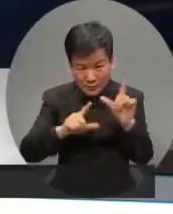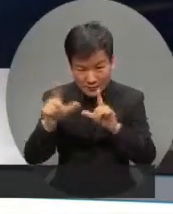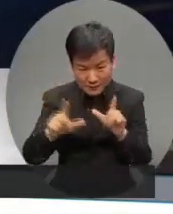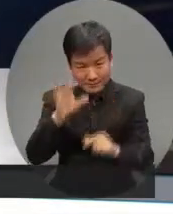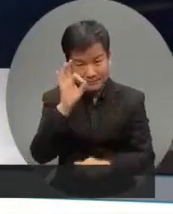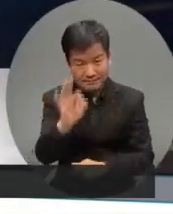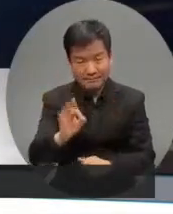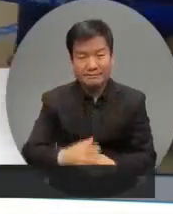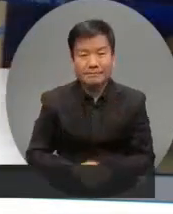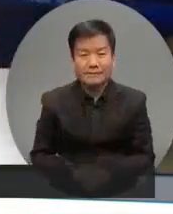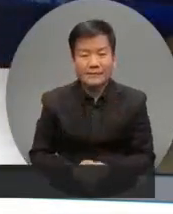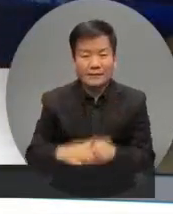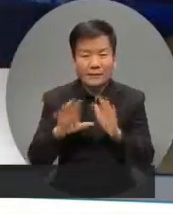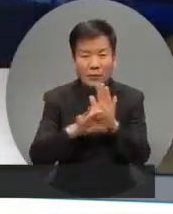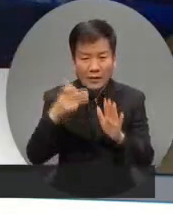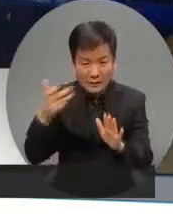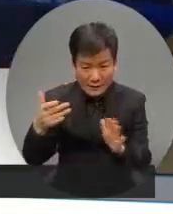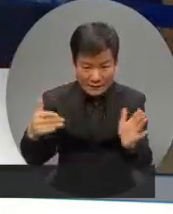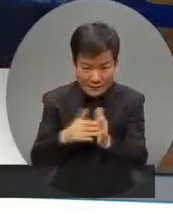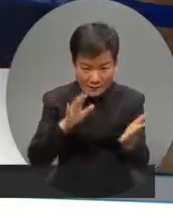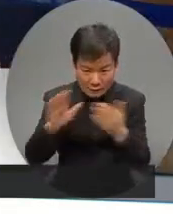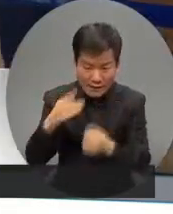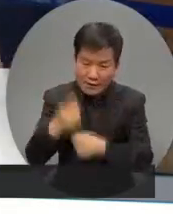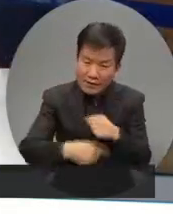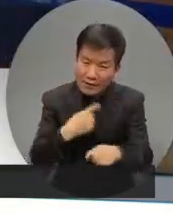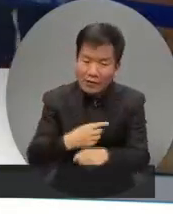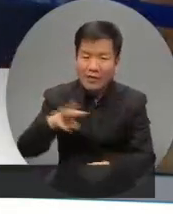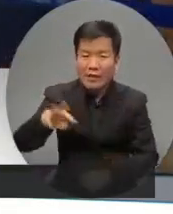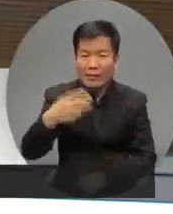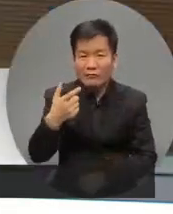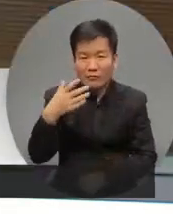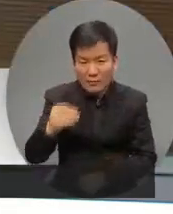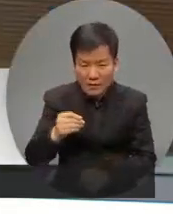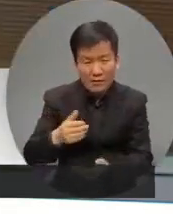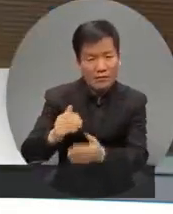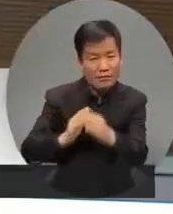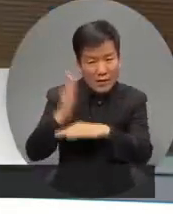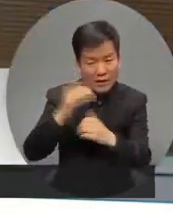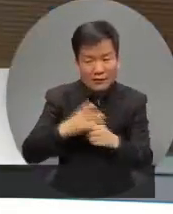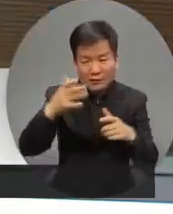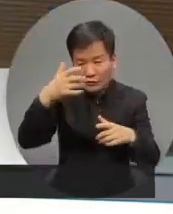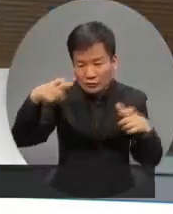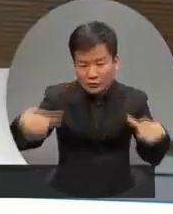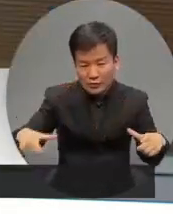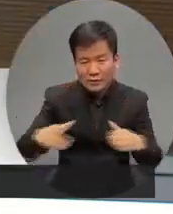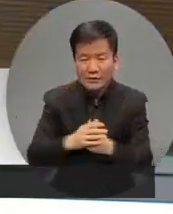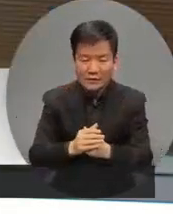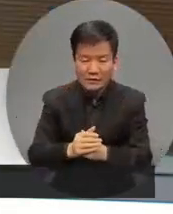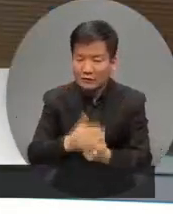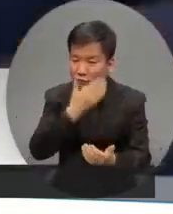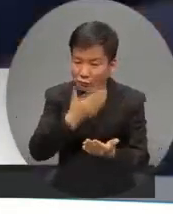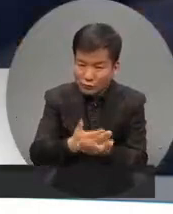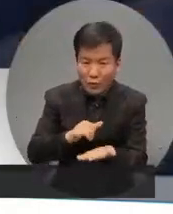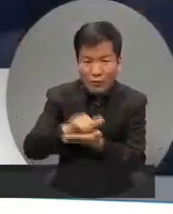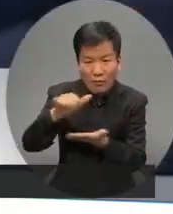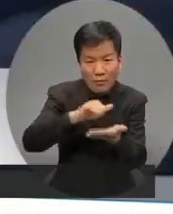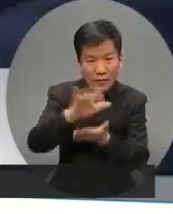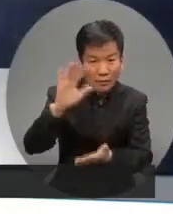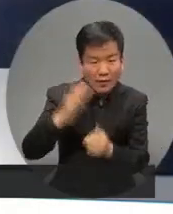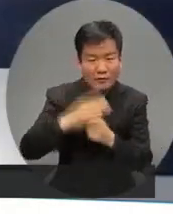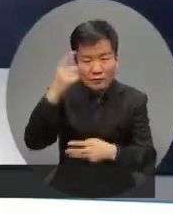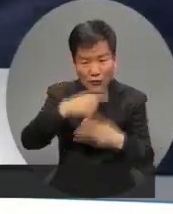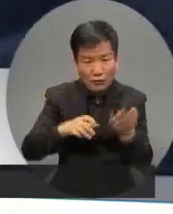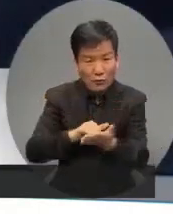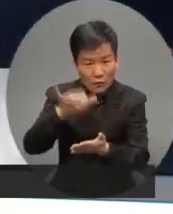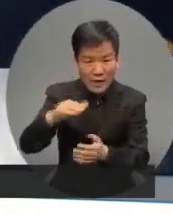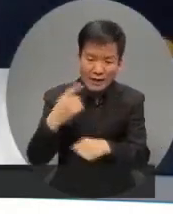비상입니다. 코로나19를 넘어 연간 360만 명 돌파로 중부권 거점 국제항공의 면모를 되찾은